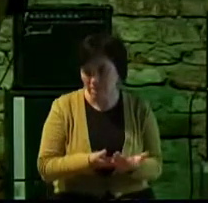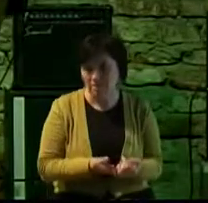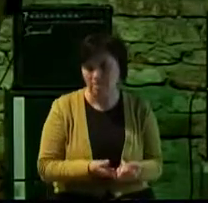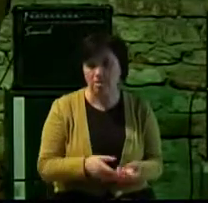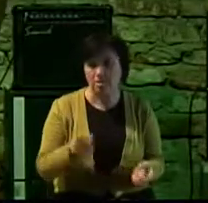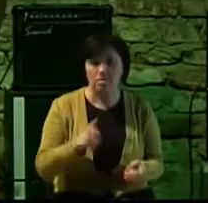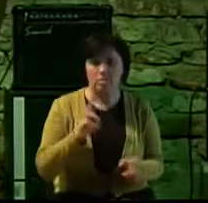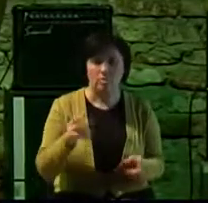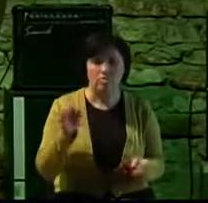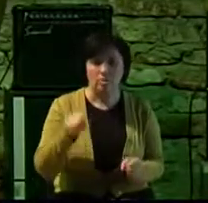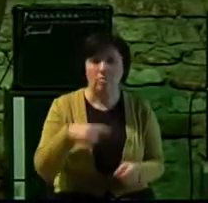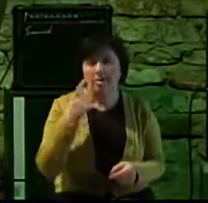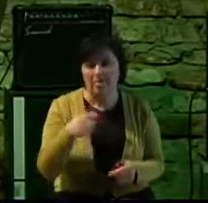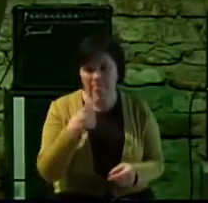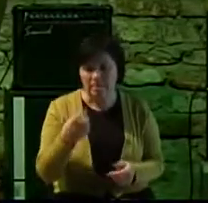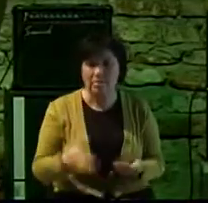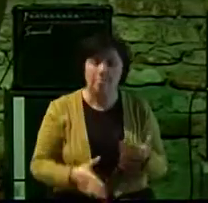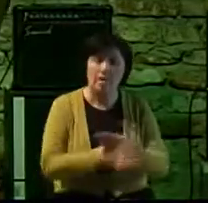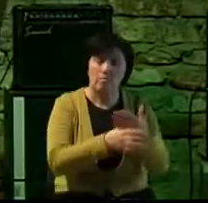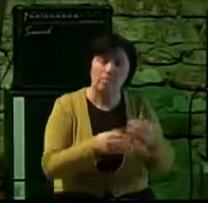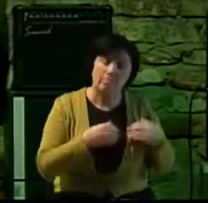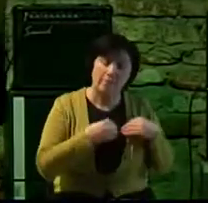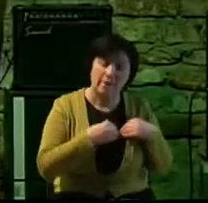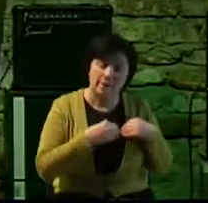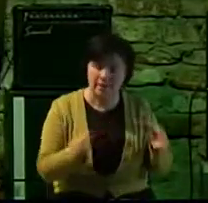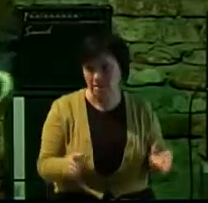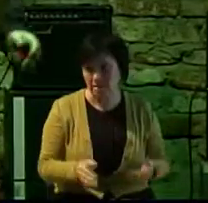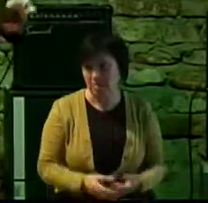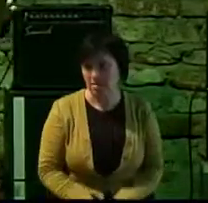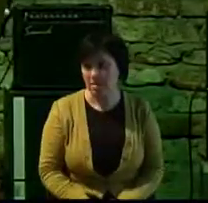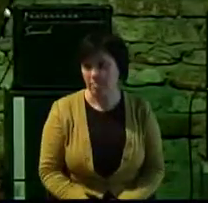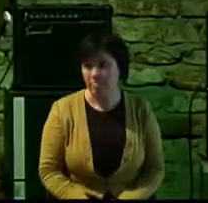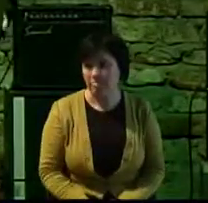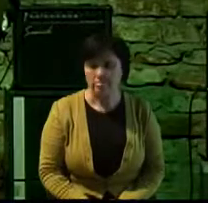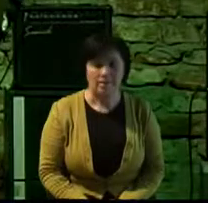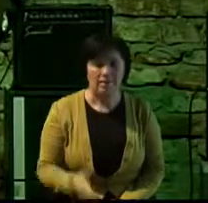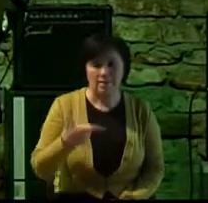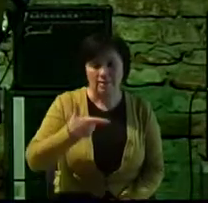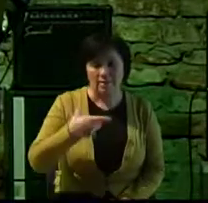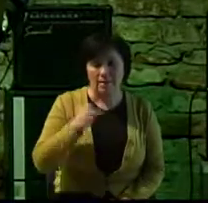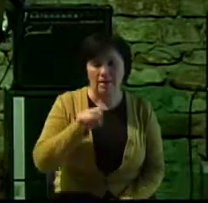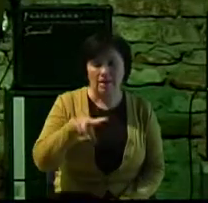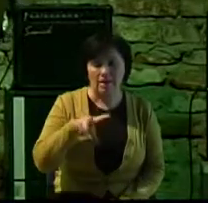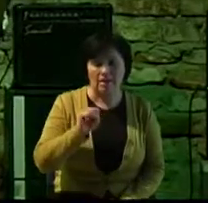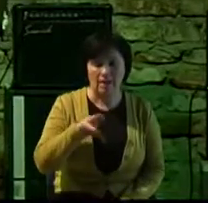и помочь согрешающему покаяться. Галатам